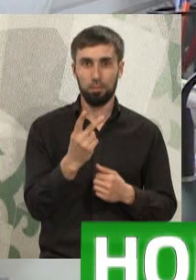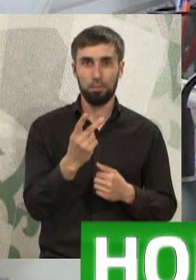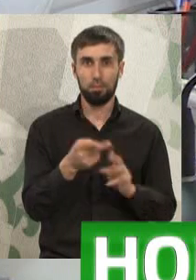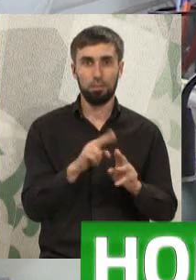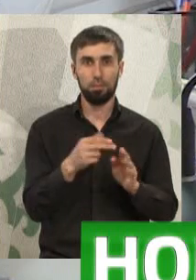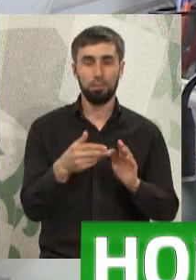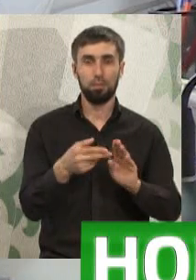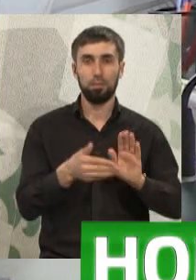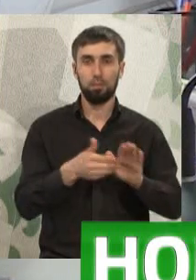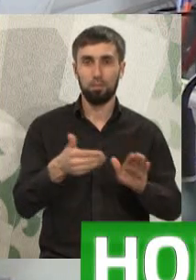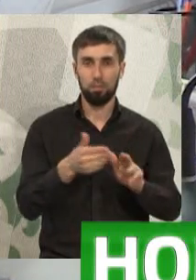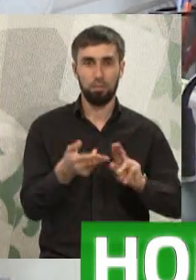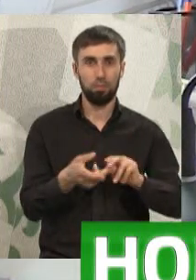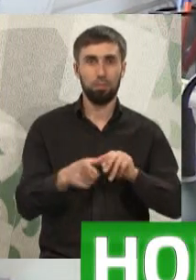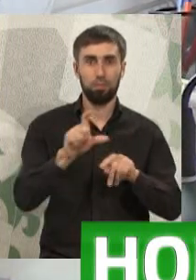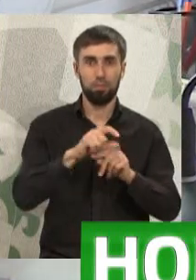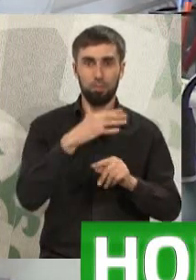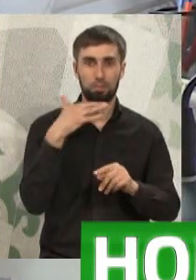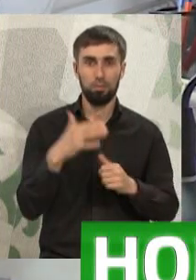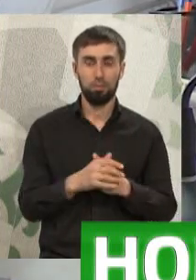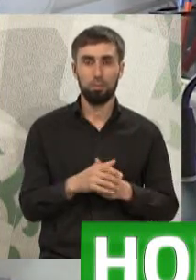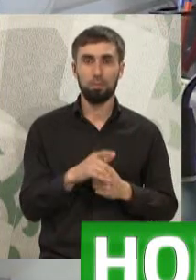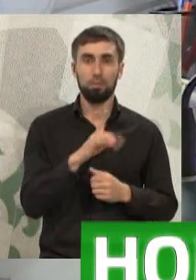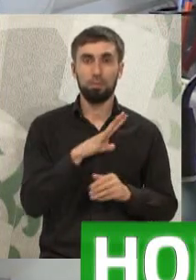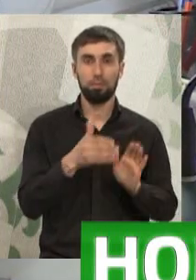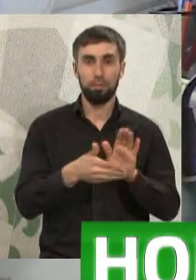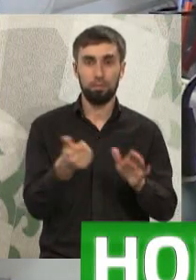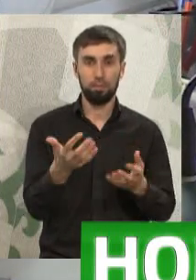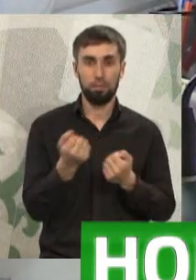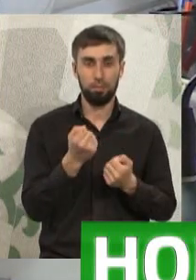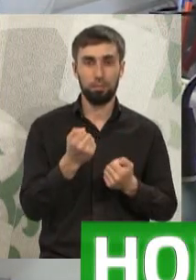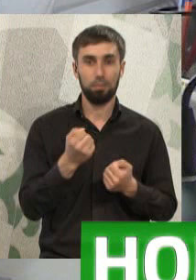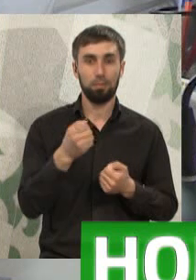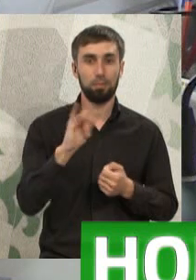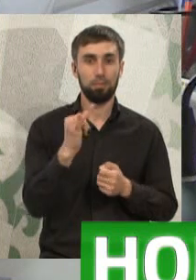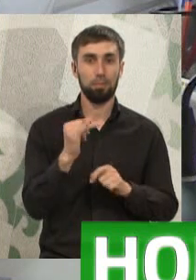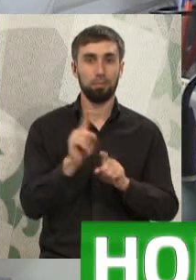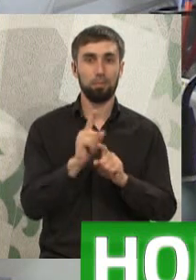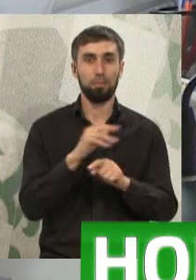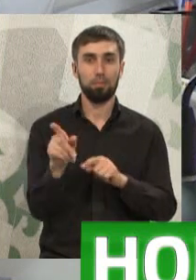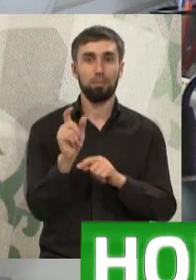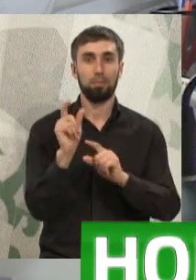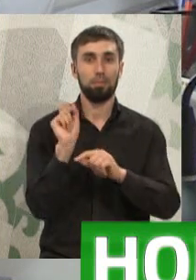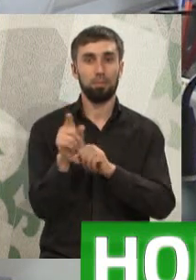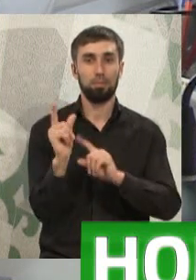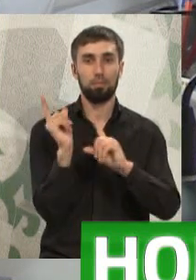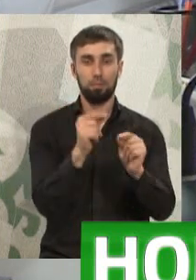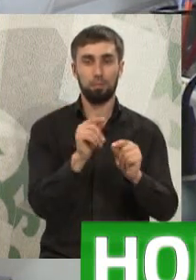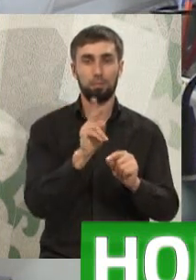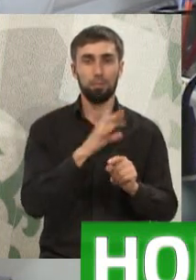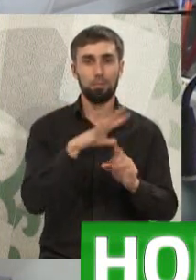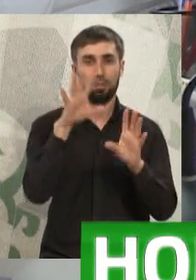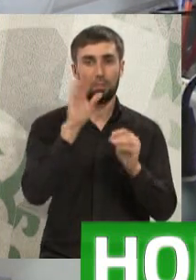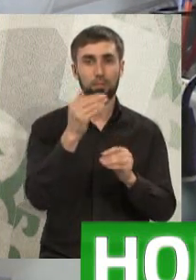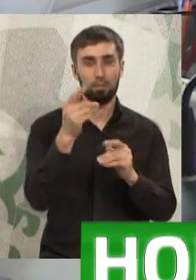очень много. Прежде чем принять вызов и отправить бригаду, мы должны получить полную информацию о вызове. То есть